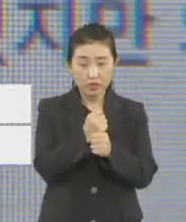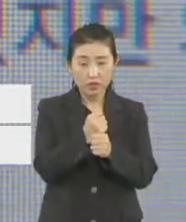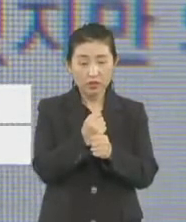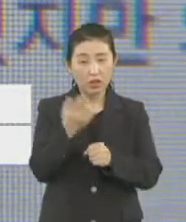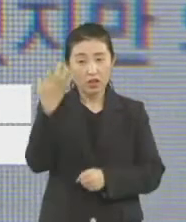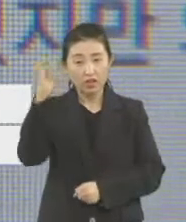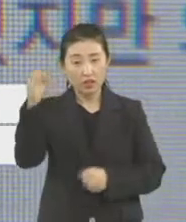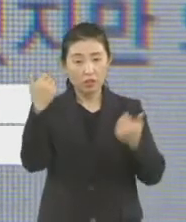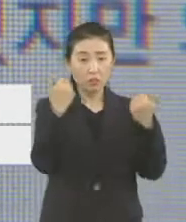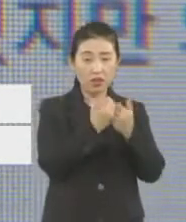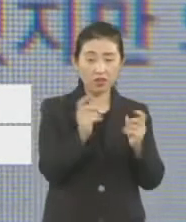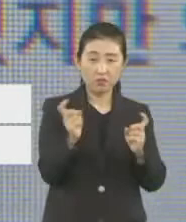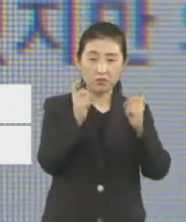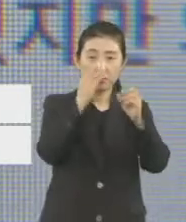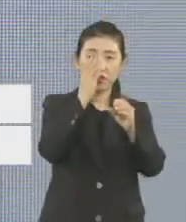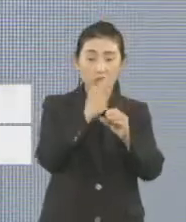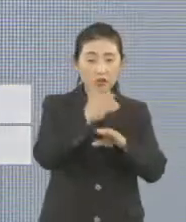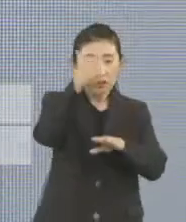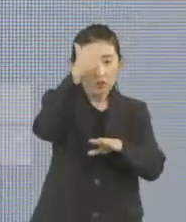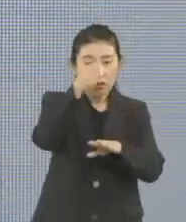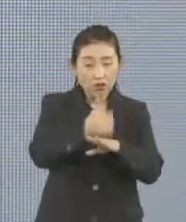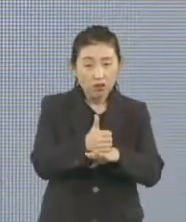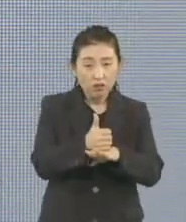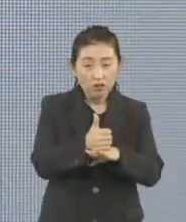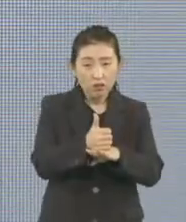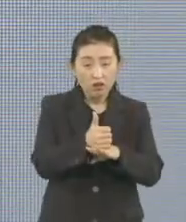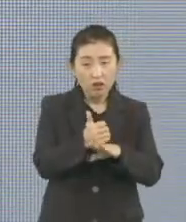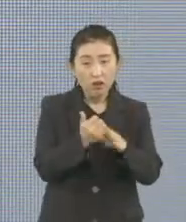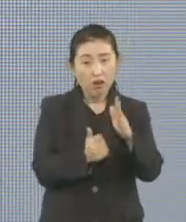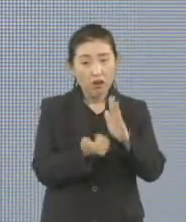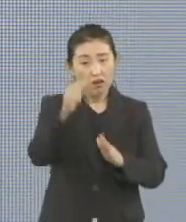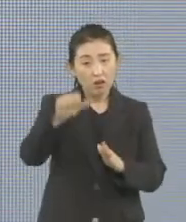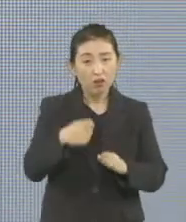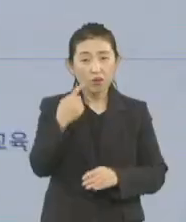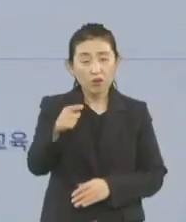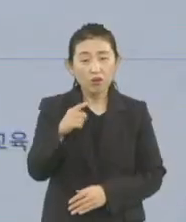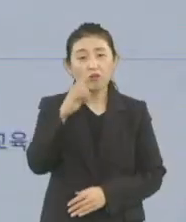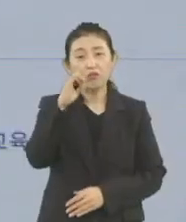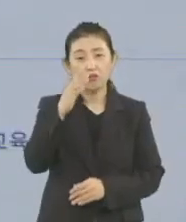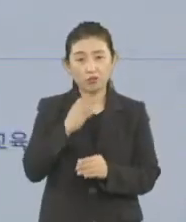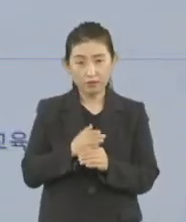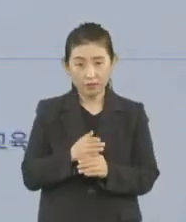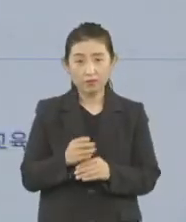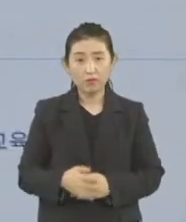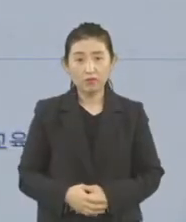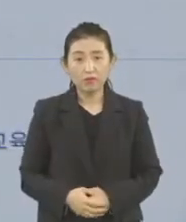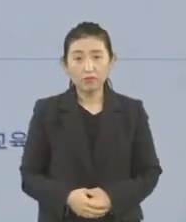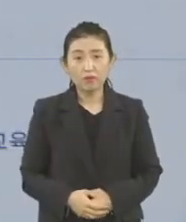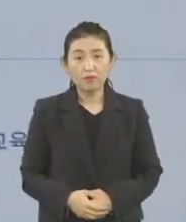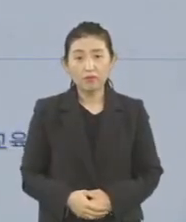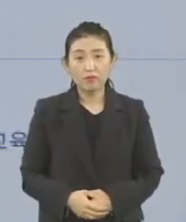찬반 논란이 뜨거워지면서 어떤 결론이 내려질지 주목됩니다. TJB 이선학입니다.